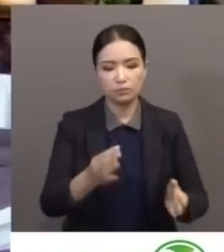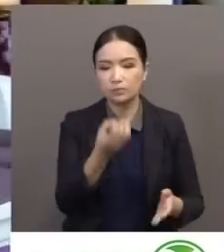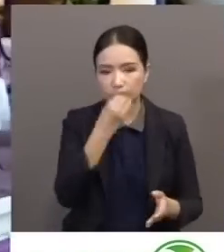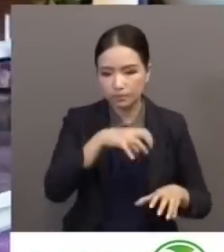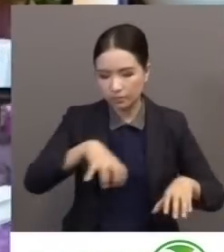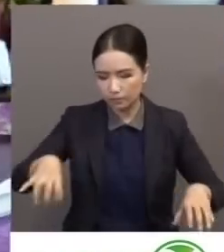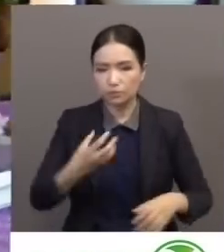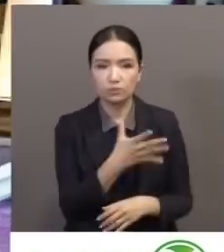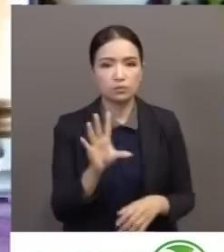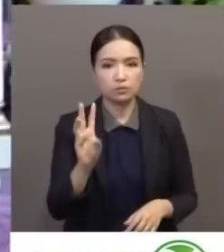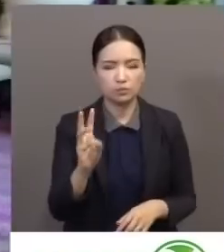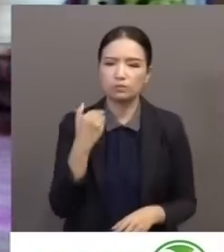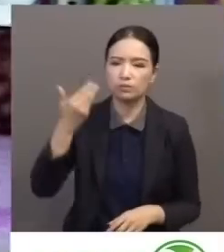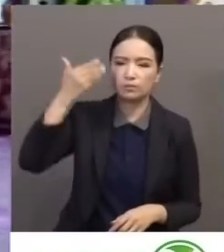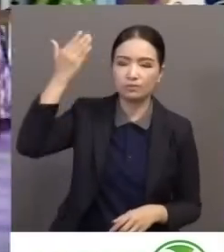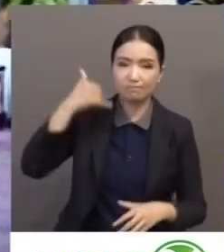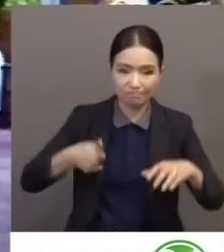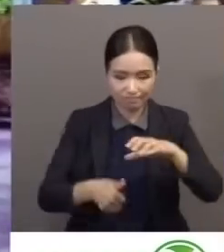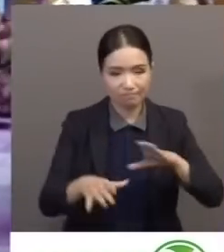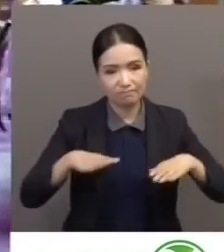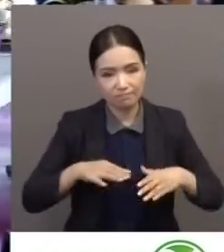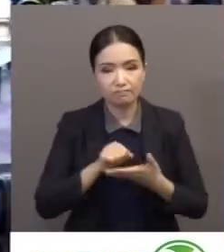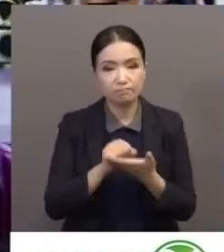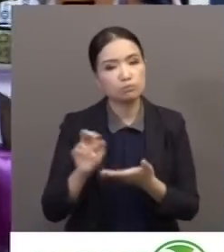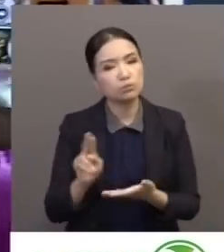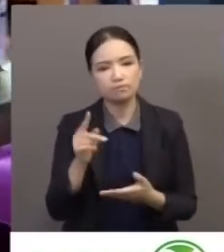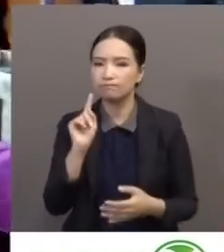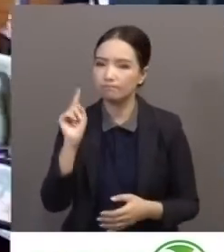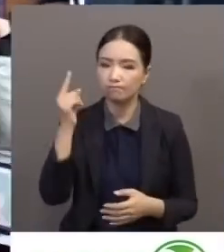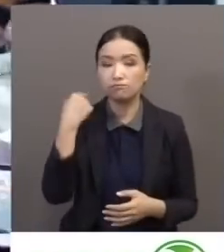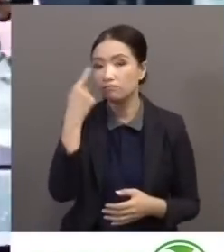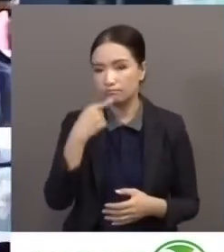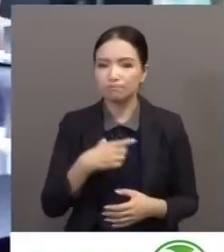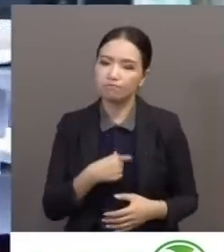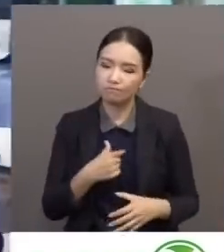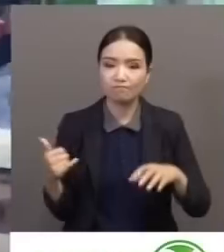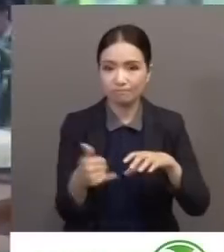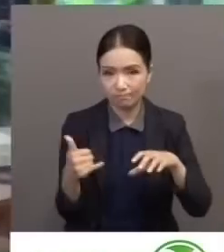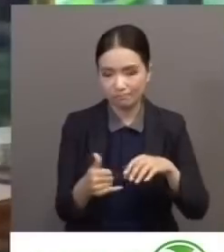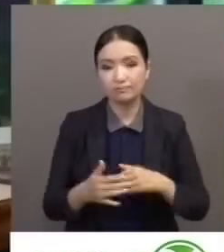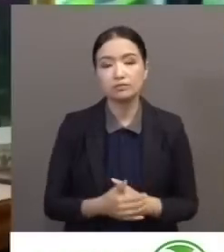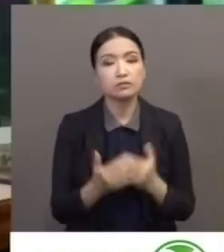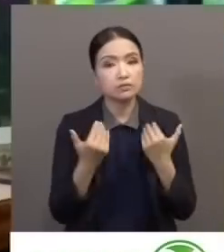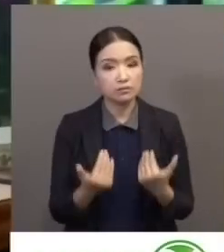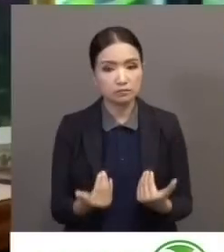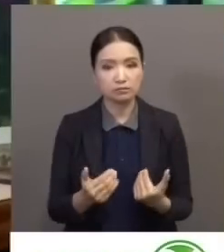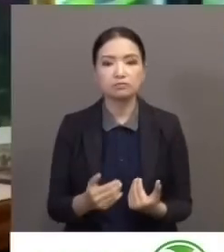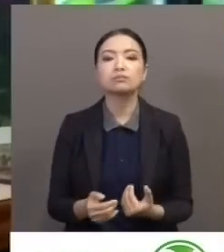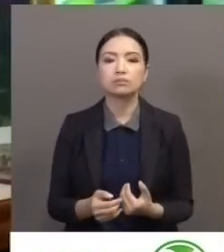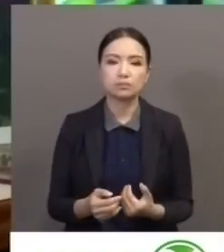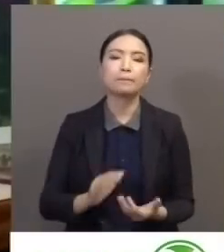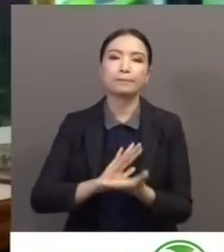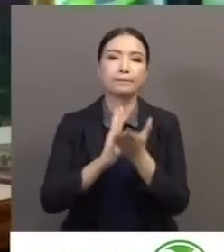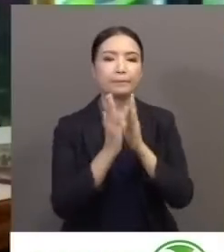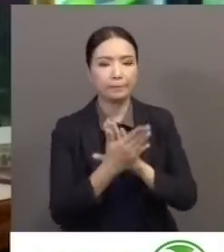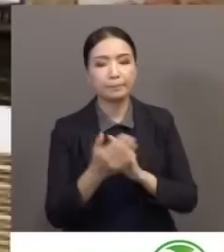ร6 แห่งนะคะซึ่งสมัยนั้นการเข้าพักหรือมาใช้บริการก็เป็นเรื่องใหม่ค่ะใครๆก็นิยมปัจจุบันยุคสมัยมันเปลี่ยนไปค่